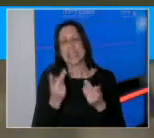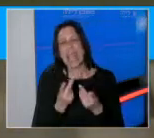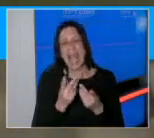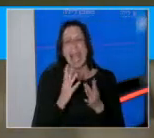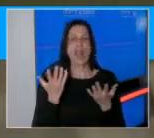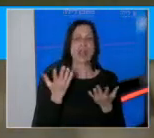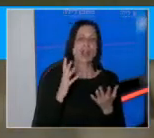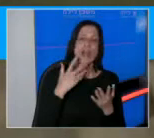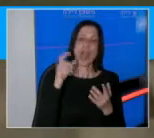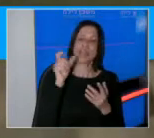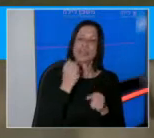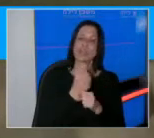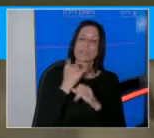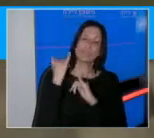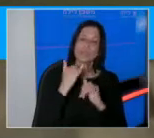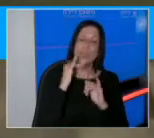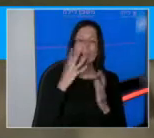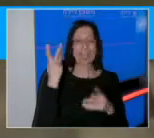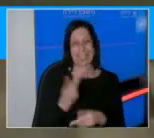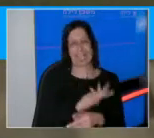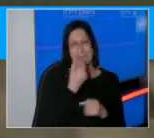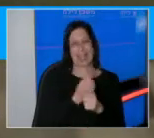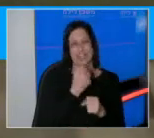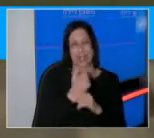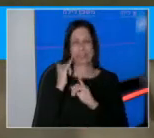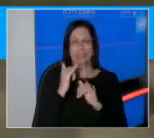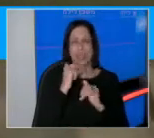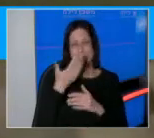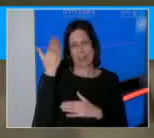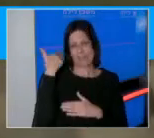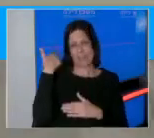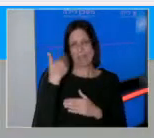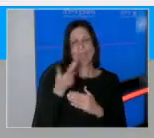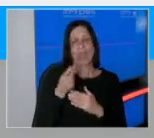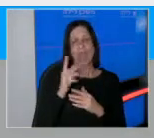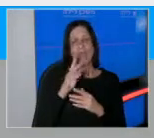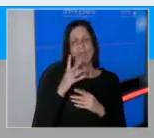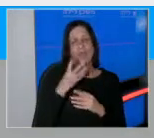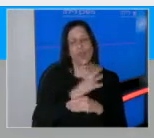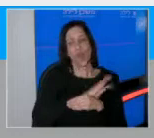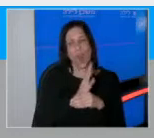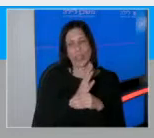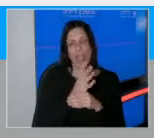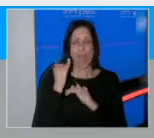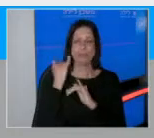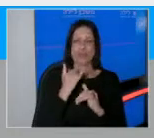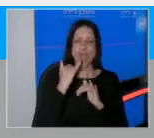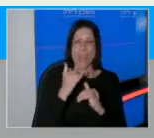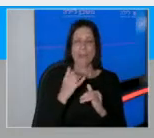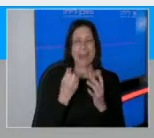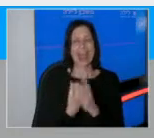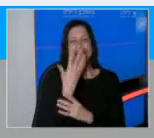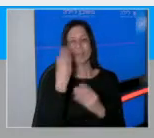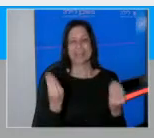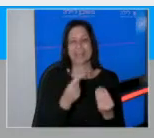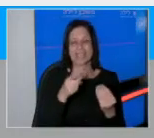שלנו, אנשים עושים משלוחים למה שהם רגילים לעשות משלוחים, למה שהם עשו קודם, לפני הקורונה משלוחים, להקים את הדבר הזה,